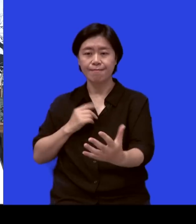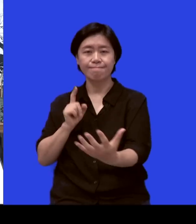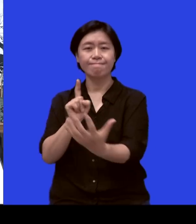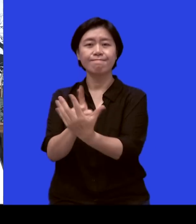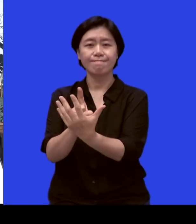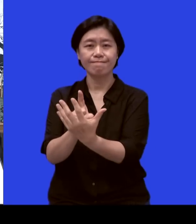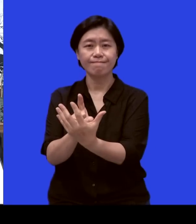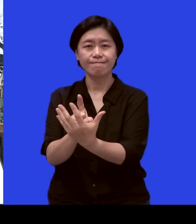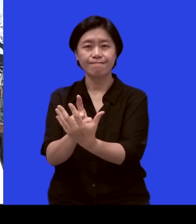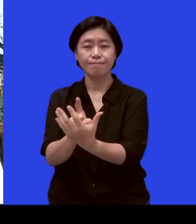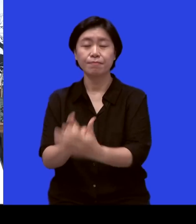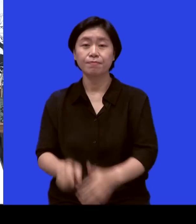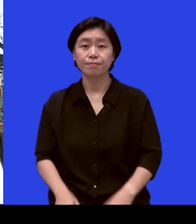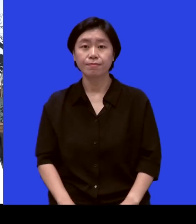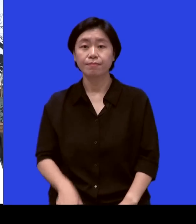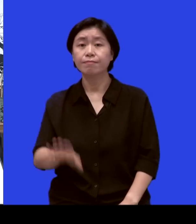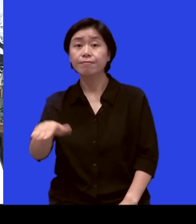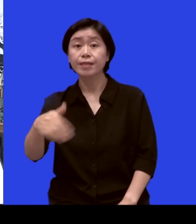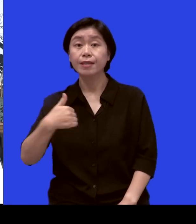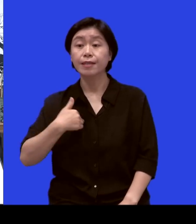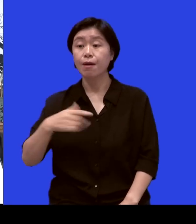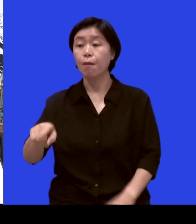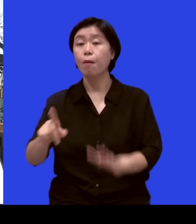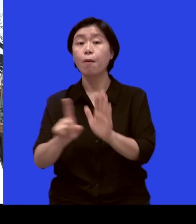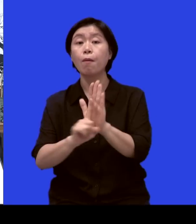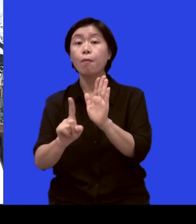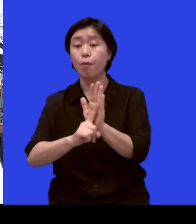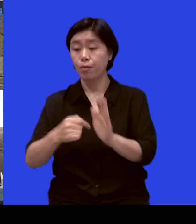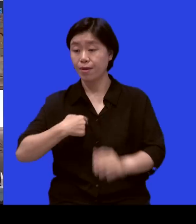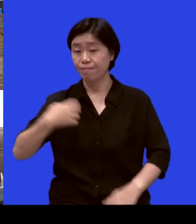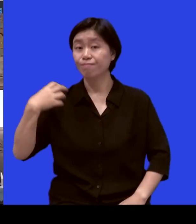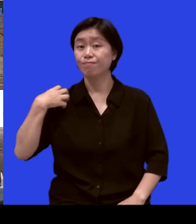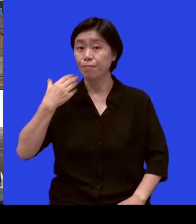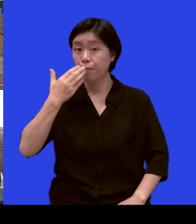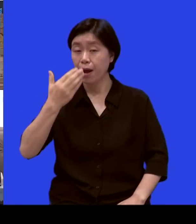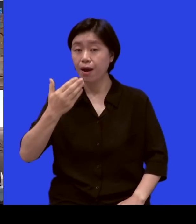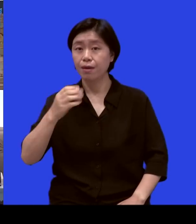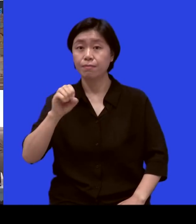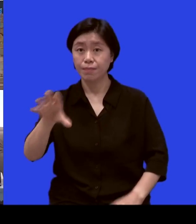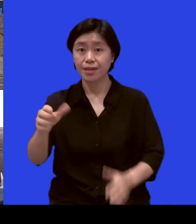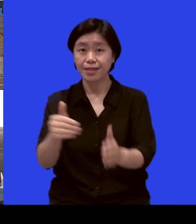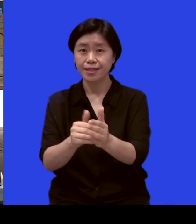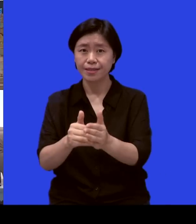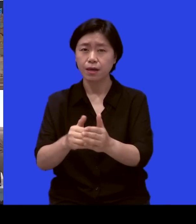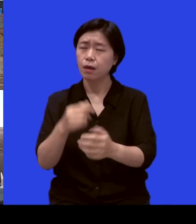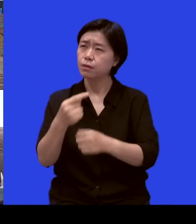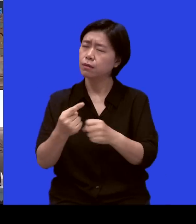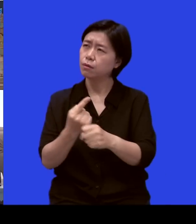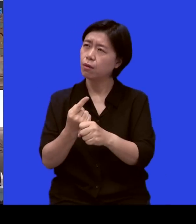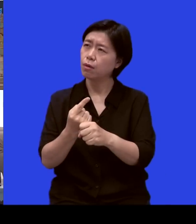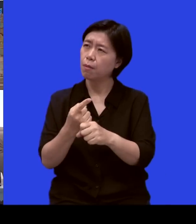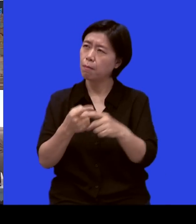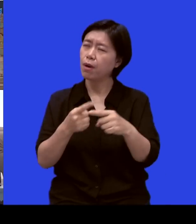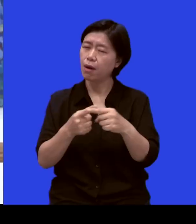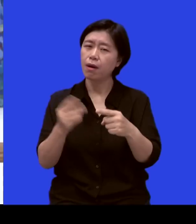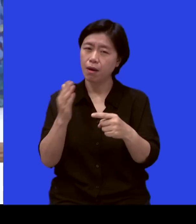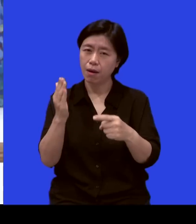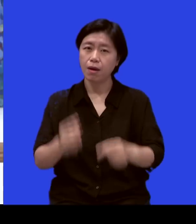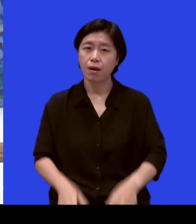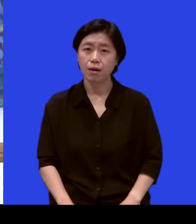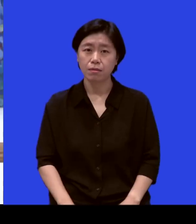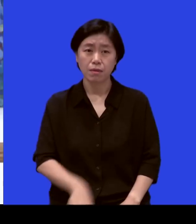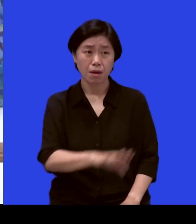찾아가가지고 그 홍보대사를 한 적이 있었거든요. 좋은 일 하셨네요. 한 1년 반 정도를 했었는데 근데 이게